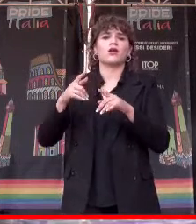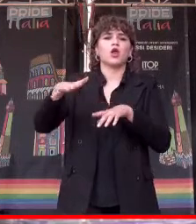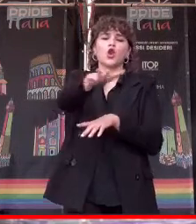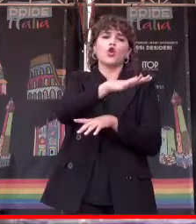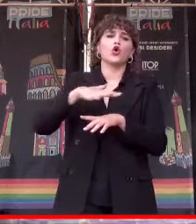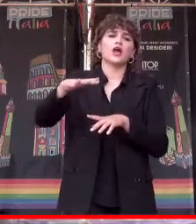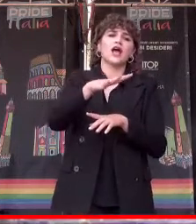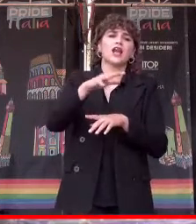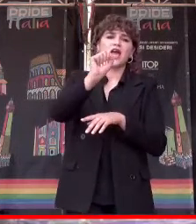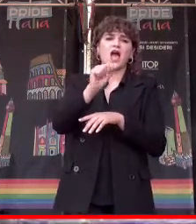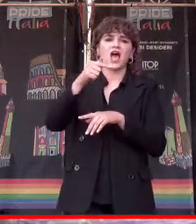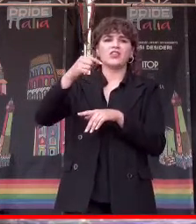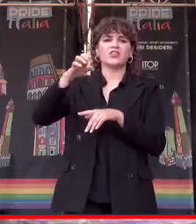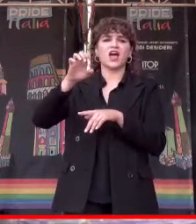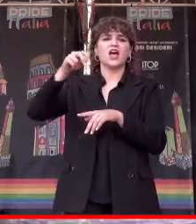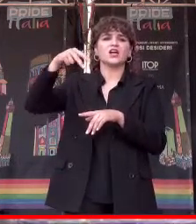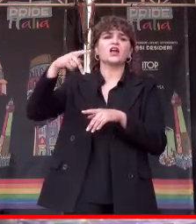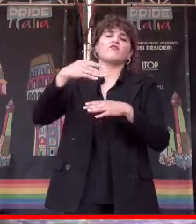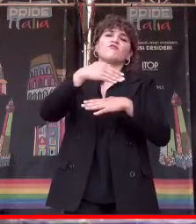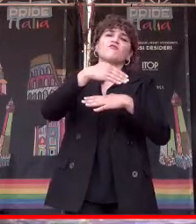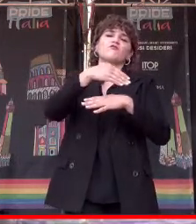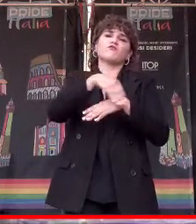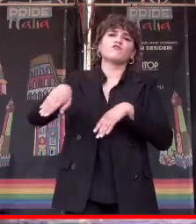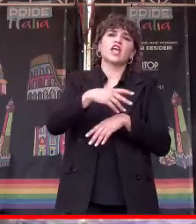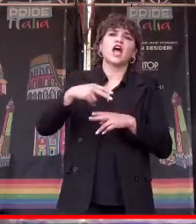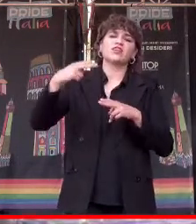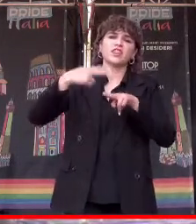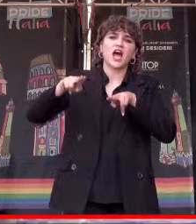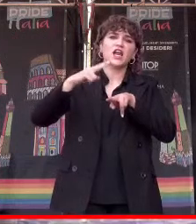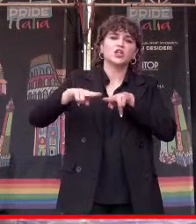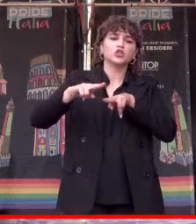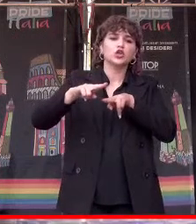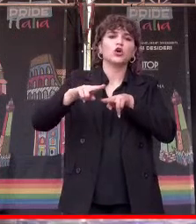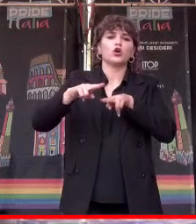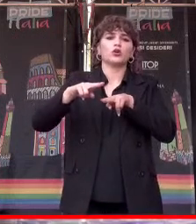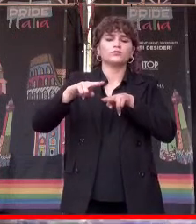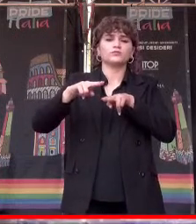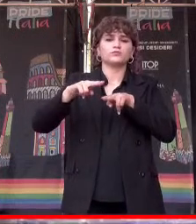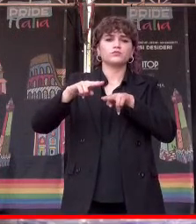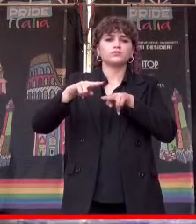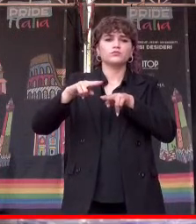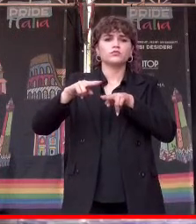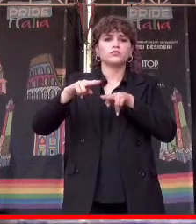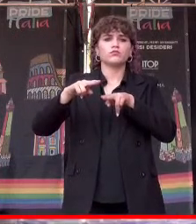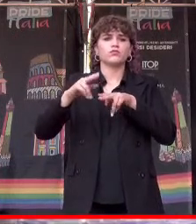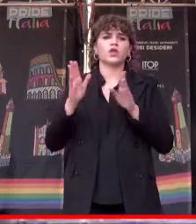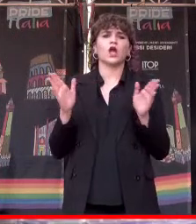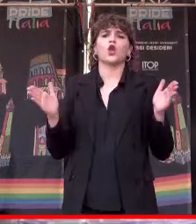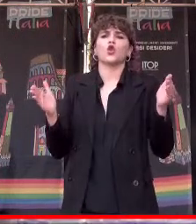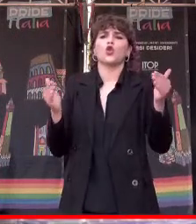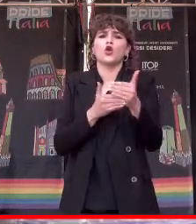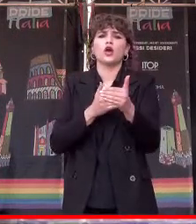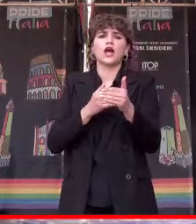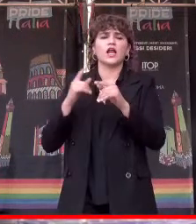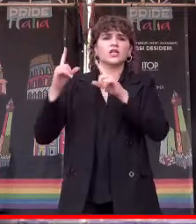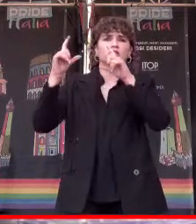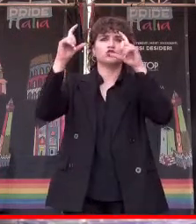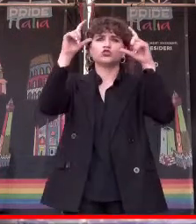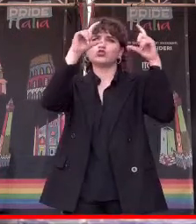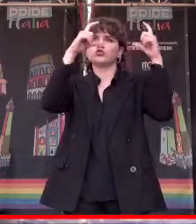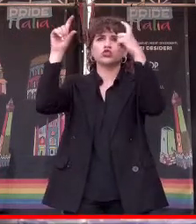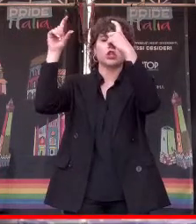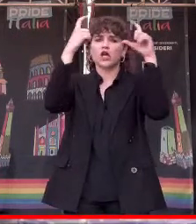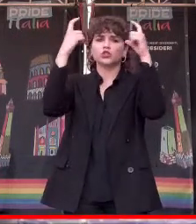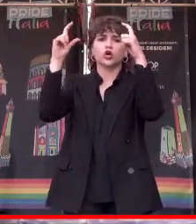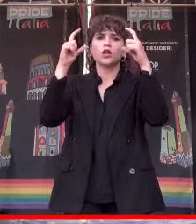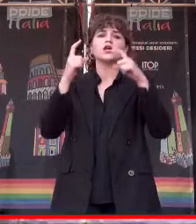Taranto, occupati dai fascisti di Forza Nuova, alla locanda dei girasoli, cioè a quelle famiglie, a quei ragazzi e a quelle ragazze, in quel caso con sindrome